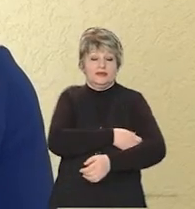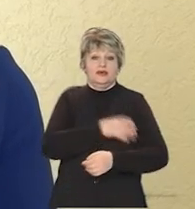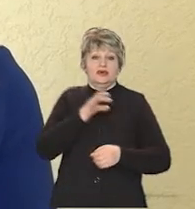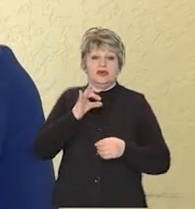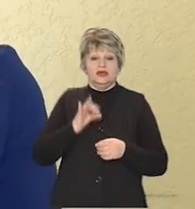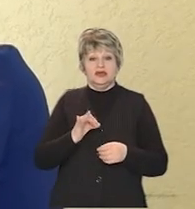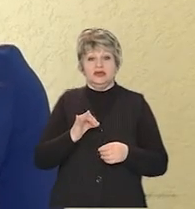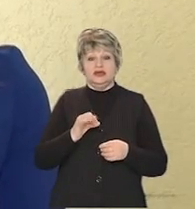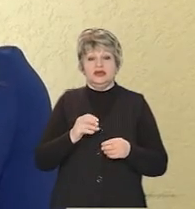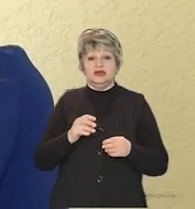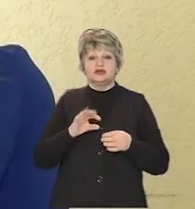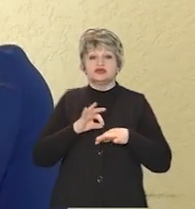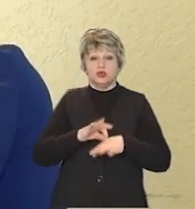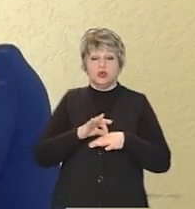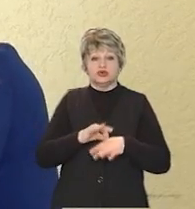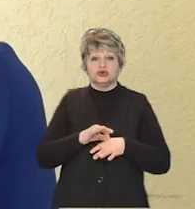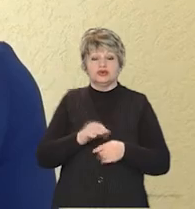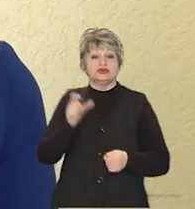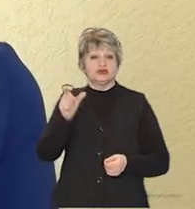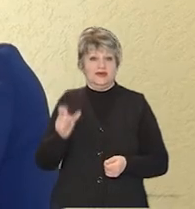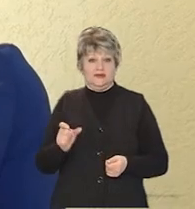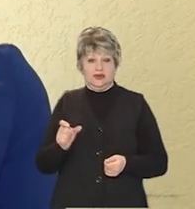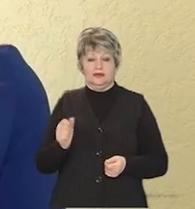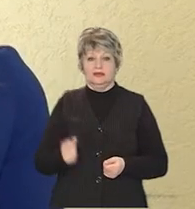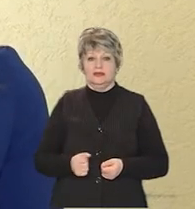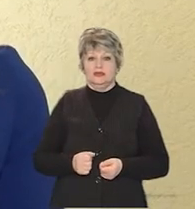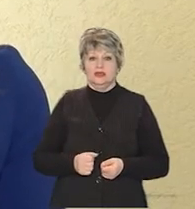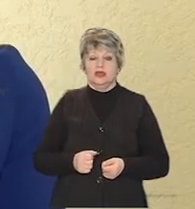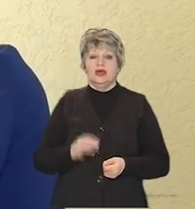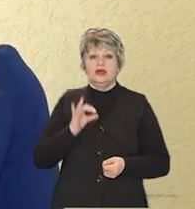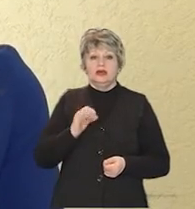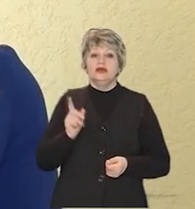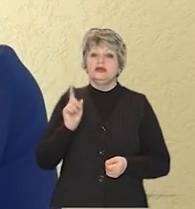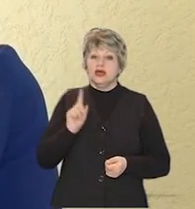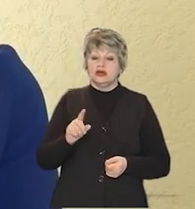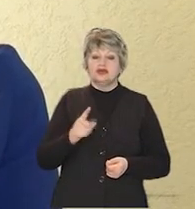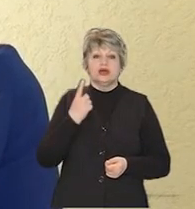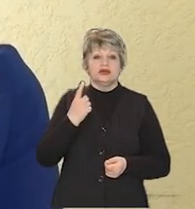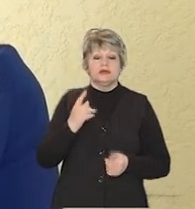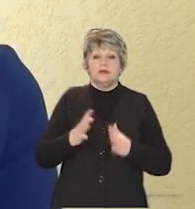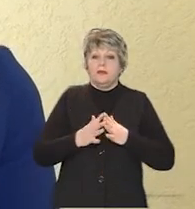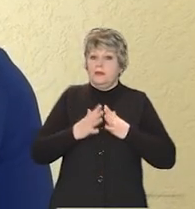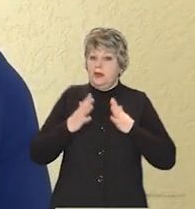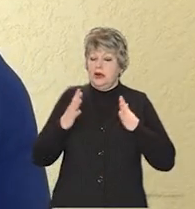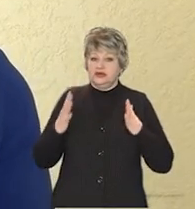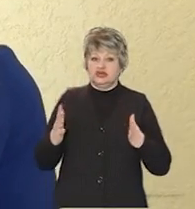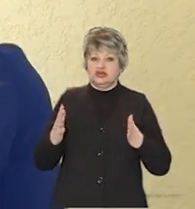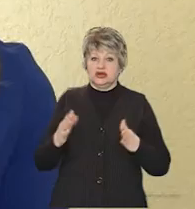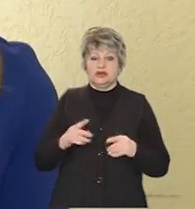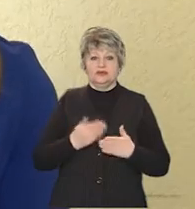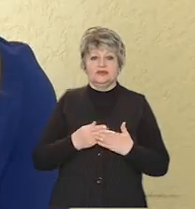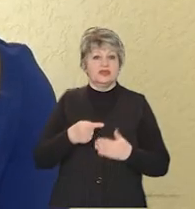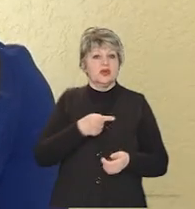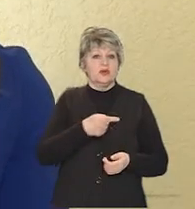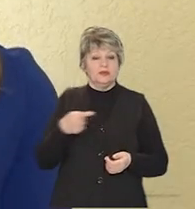и головки микрофона с кожей пациента. И также одним из больших таких, можно